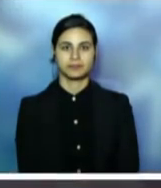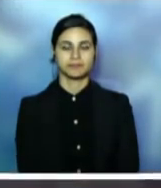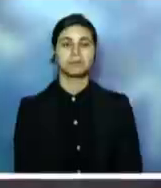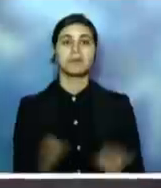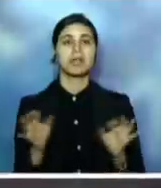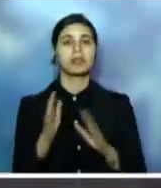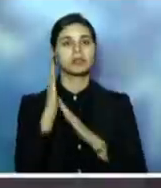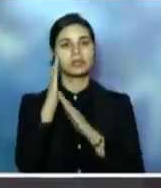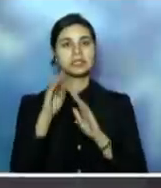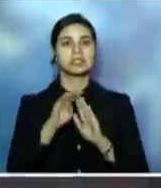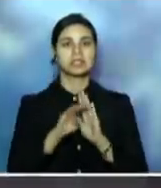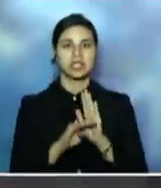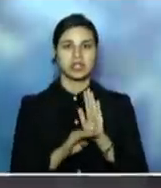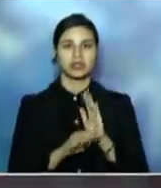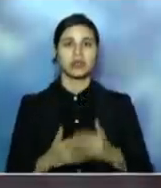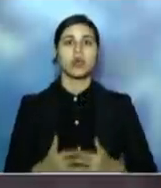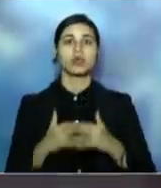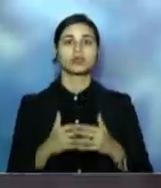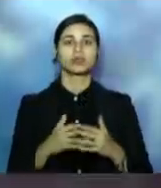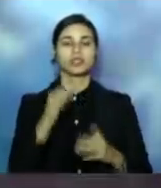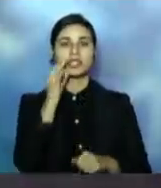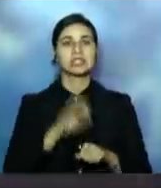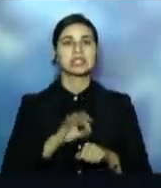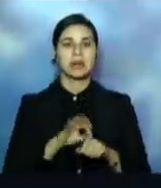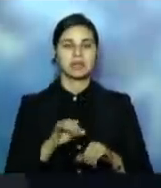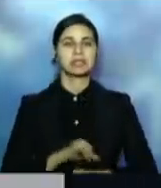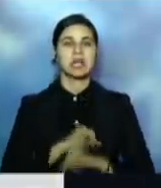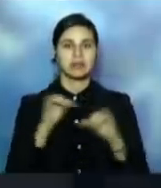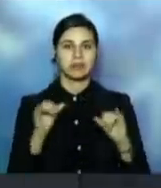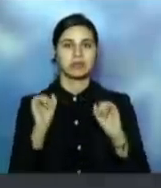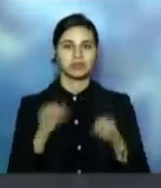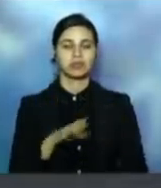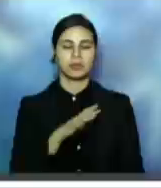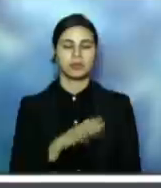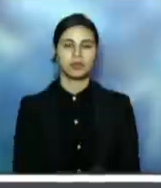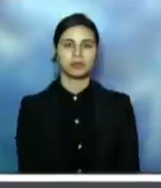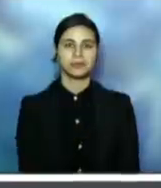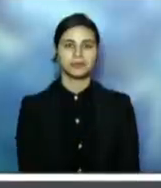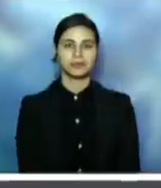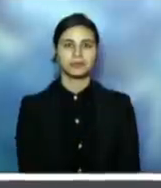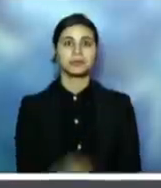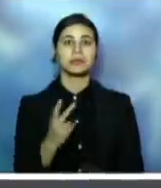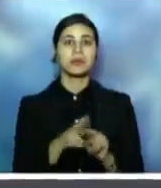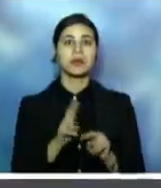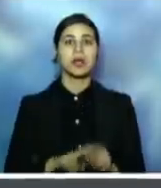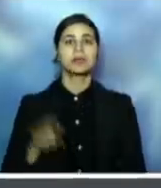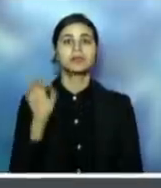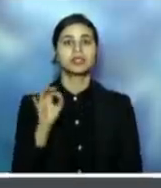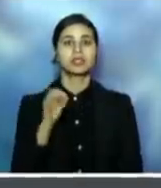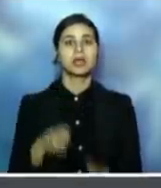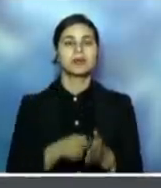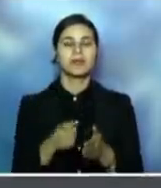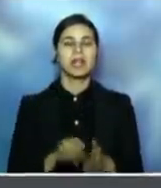არასწორი ძილის რეჟიმი ორსულებში დიაბეტის განვითარების ალბათობას ზრდის. Ამის შესახებ კვლევას